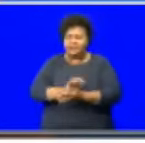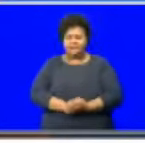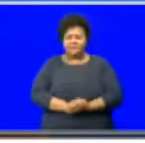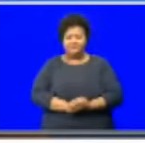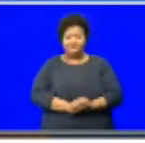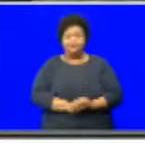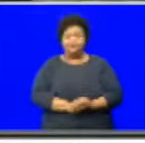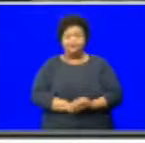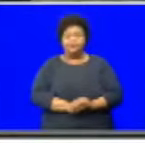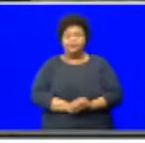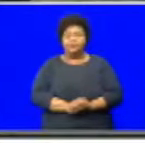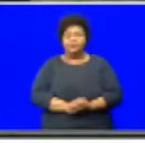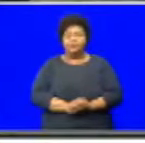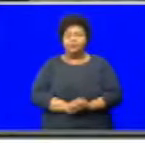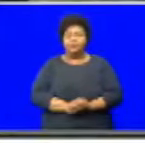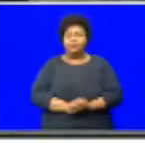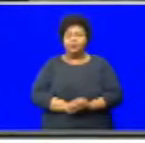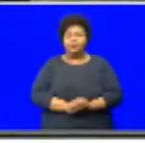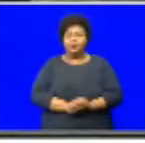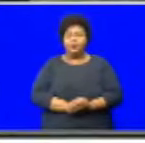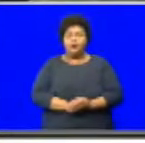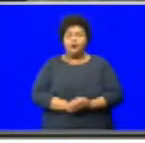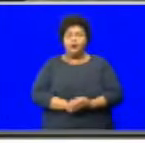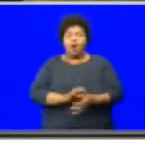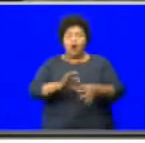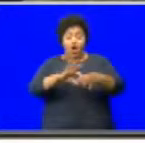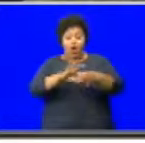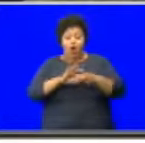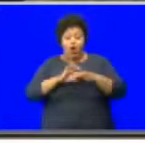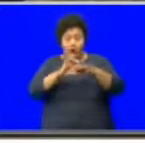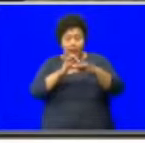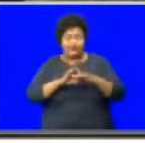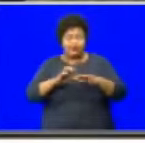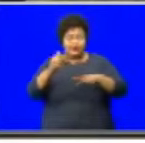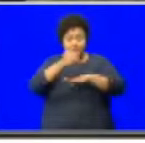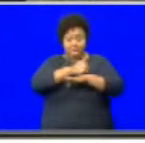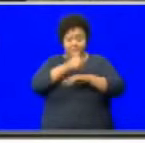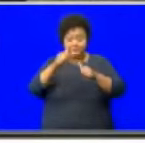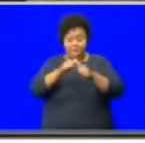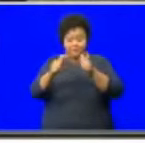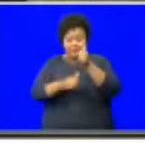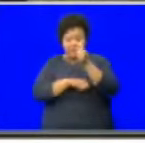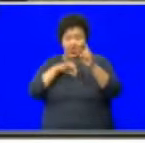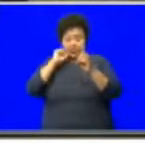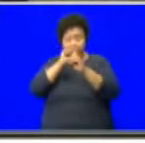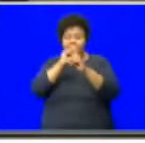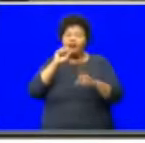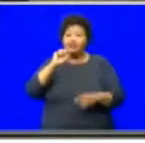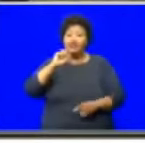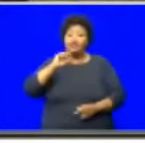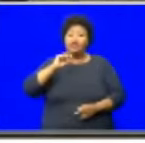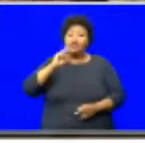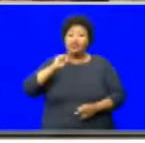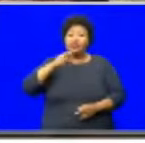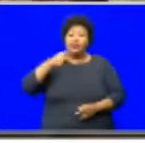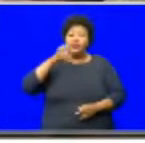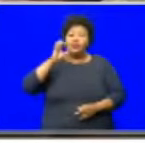yakheke kahle. Carol Ngobo lolisekela lasihlalo walenhlangano uthi kufundzisane